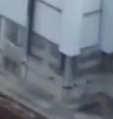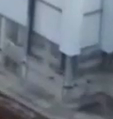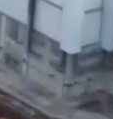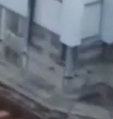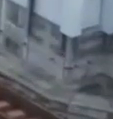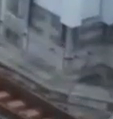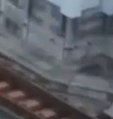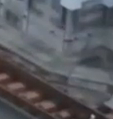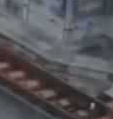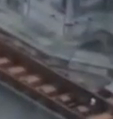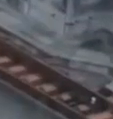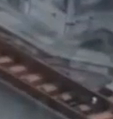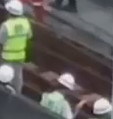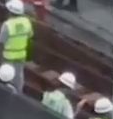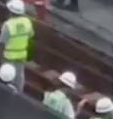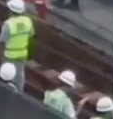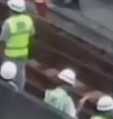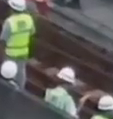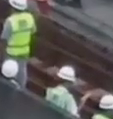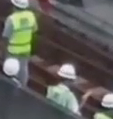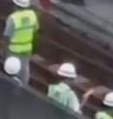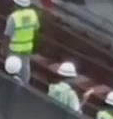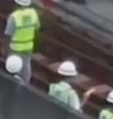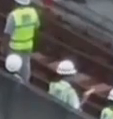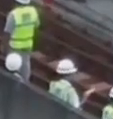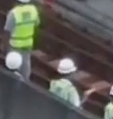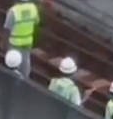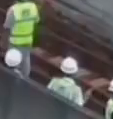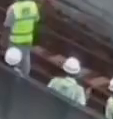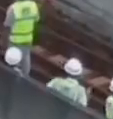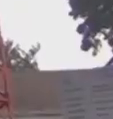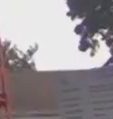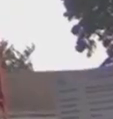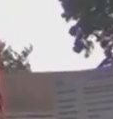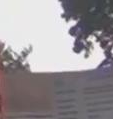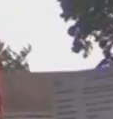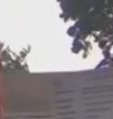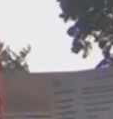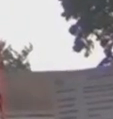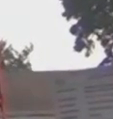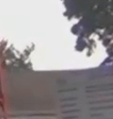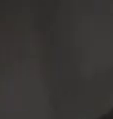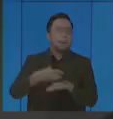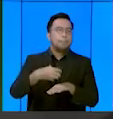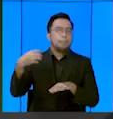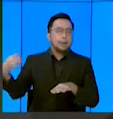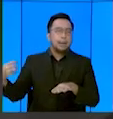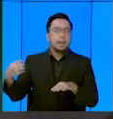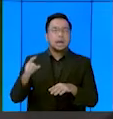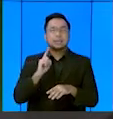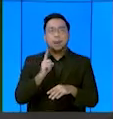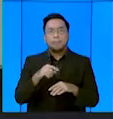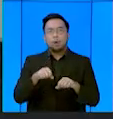Pasca insiden, operasional MRT dihentikan sementara, menunggu pihak utama karya mengevakuasi besi konstruksi yang menghalangi jalur MRT dan